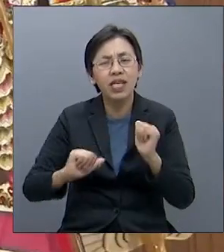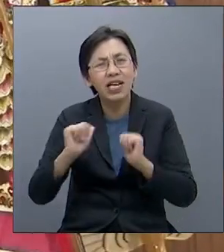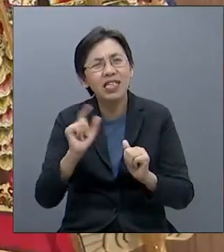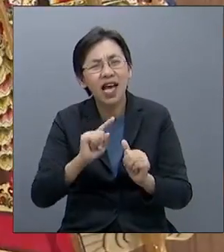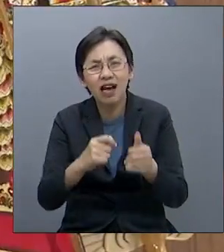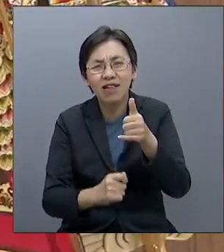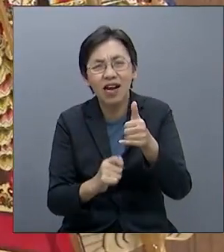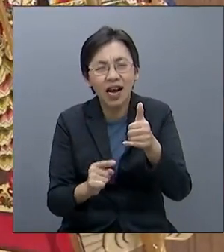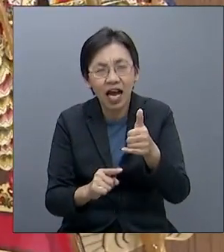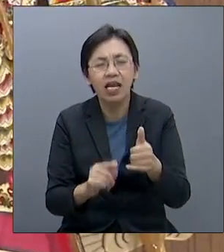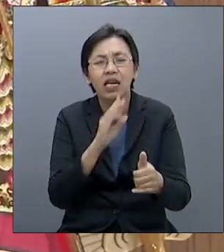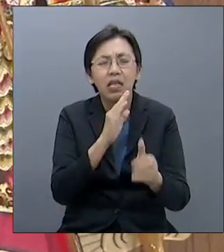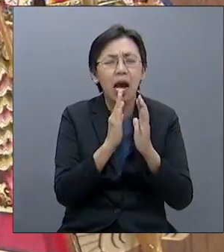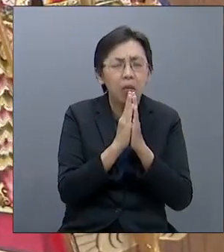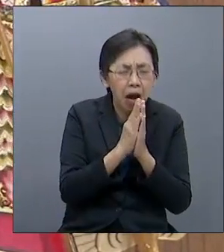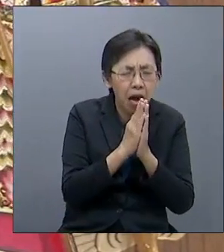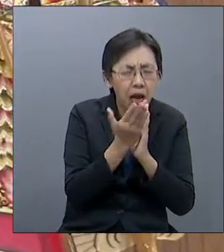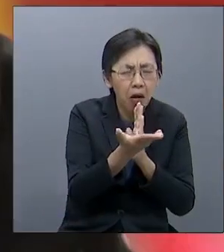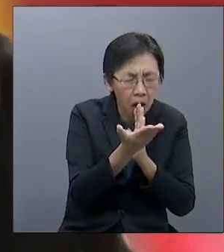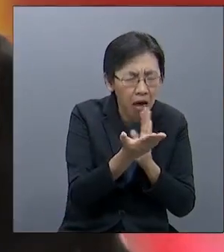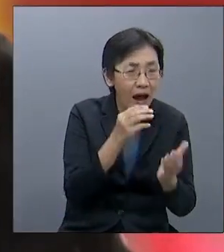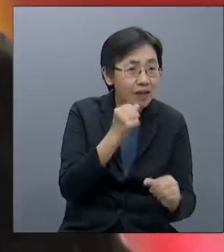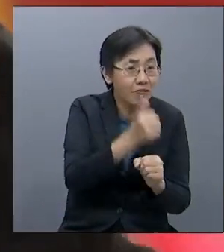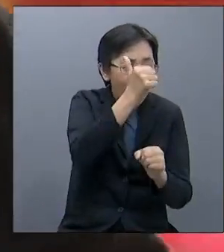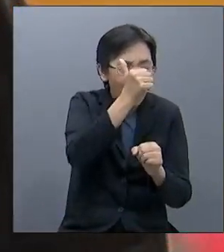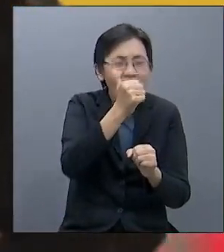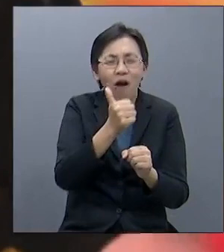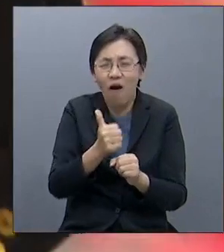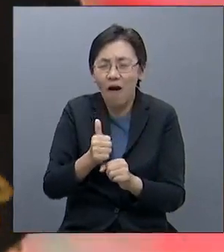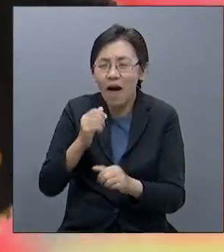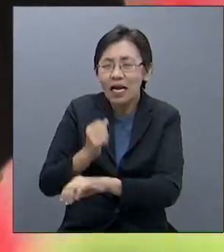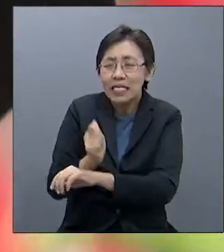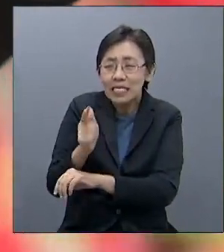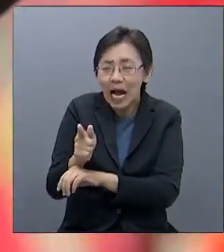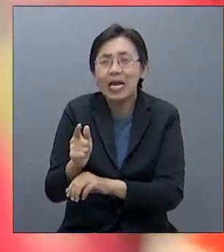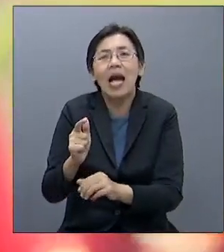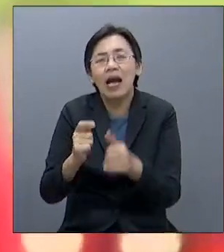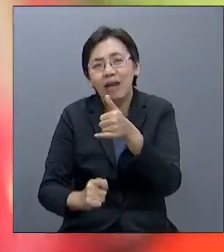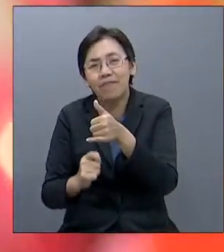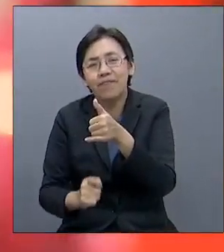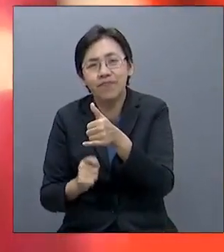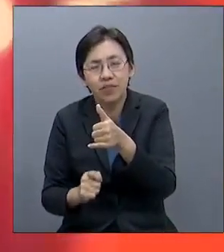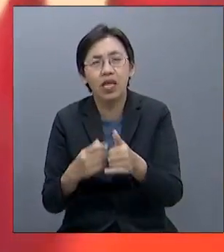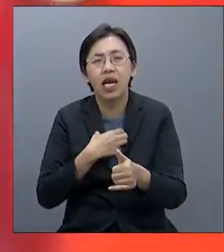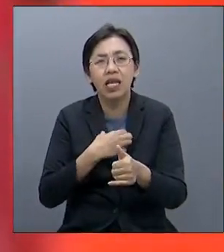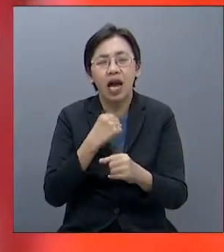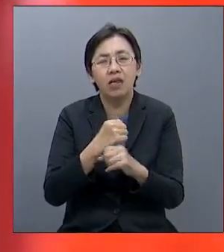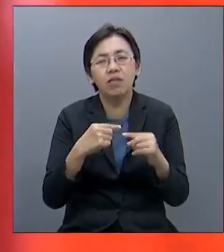แก้สินบนจนมีความพยายามสร้างพื้นที่ใหม่ๆให้เกิดมหรสพจากมรดกหนังเมืองเพชรค่ะ